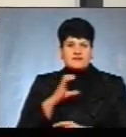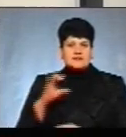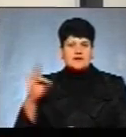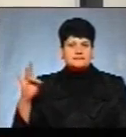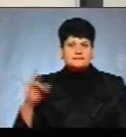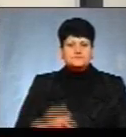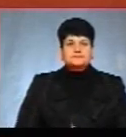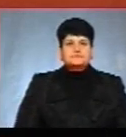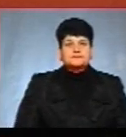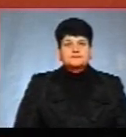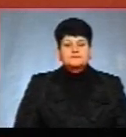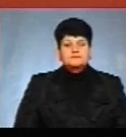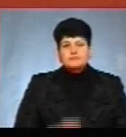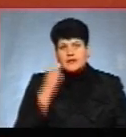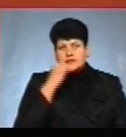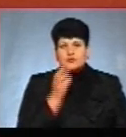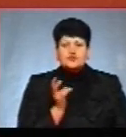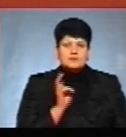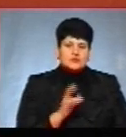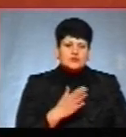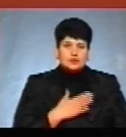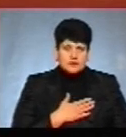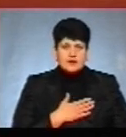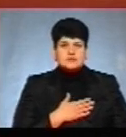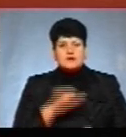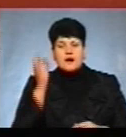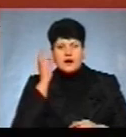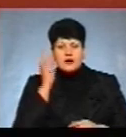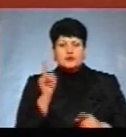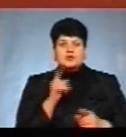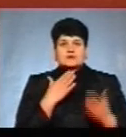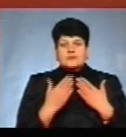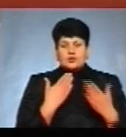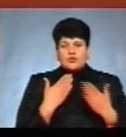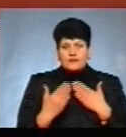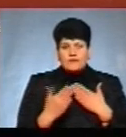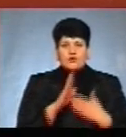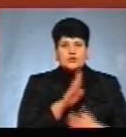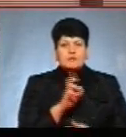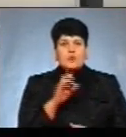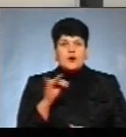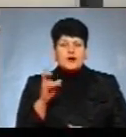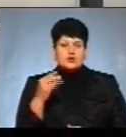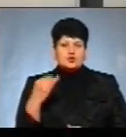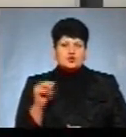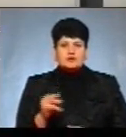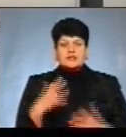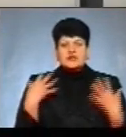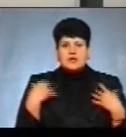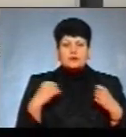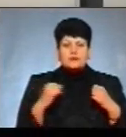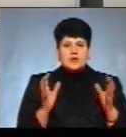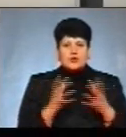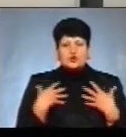назад в Радянський Союз. Що ж, я вам дуже дякую, що прийшли до нас сьогодні в студії. Нагадую глядачам, спілкувалися ми з Володимиром Богайчуком,